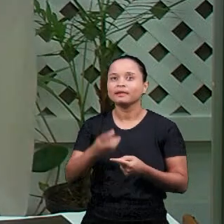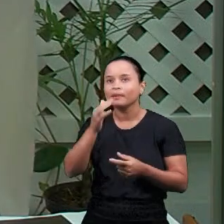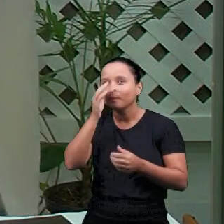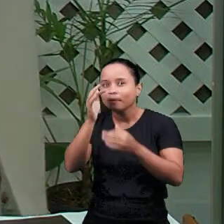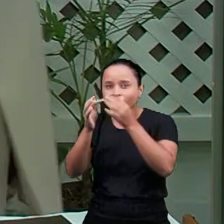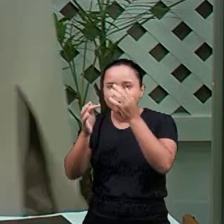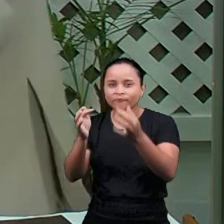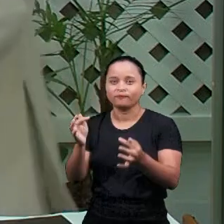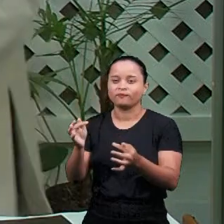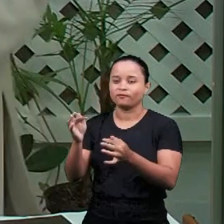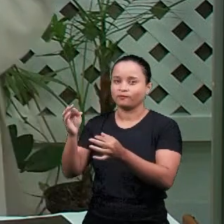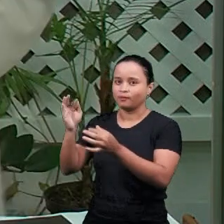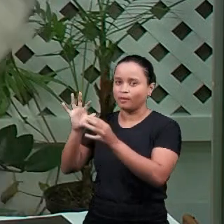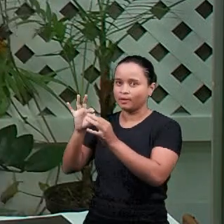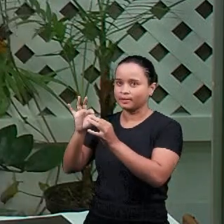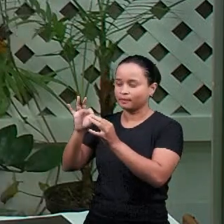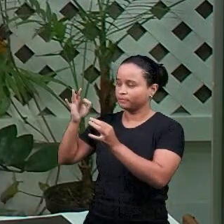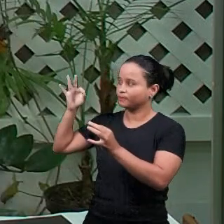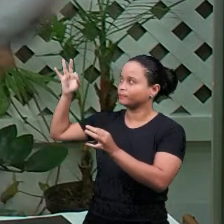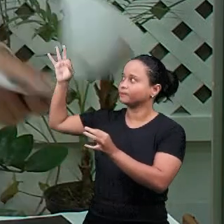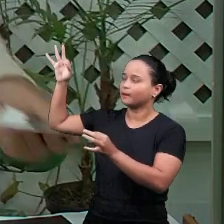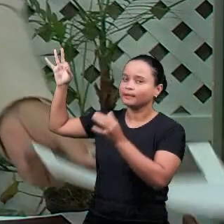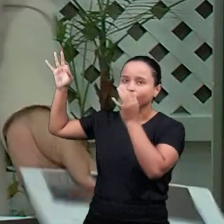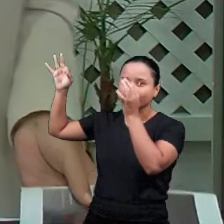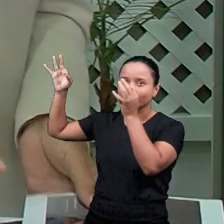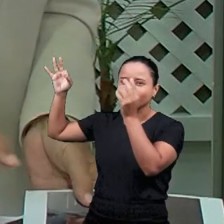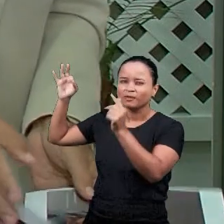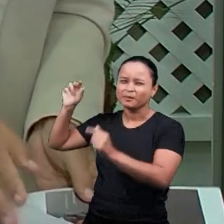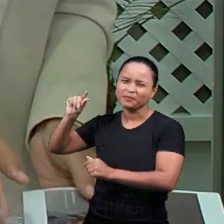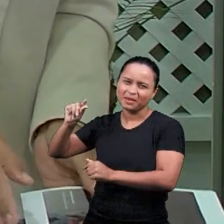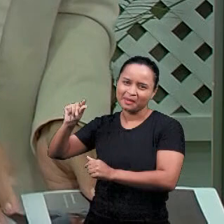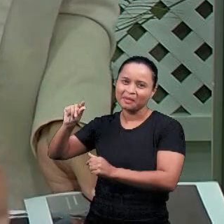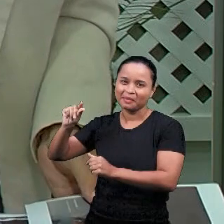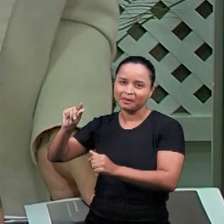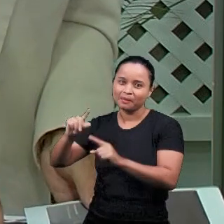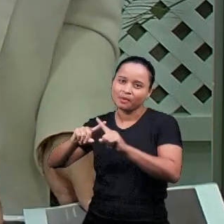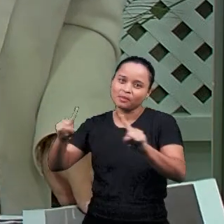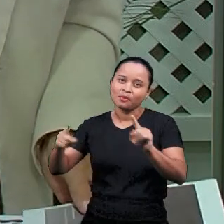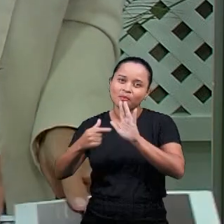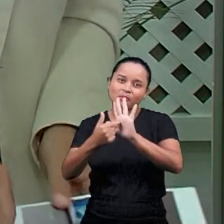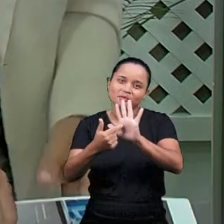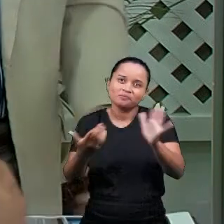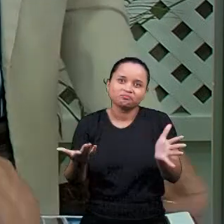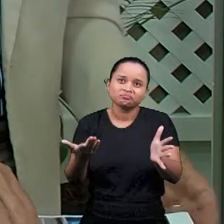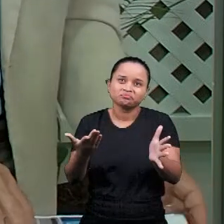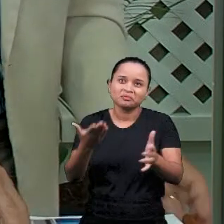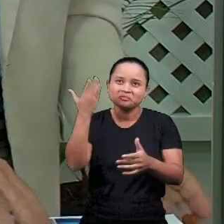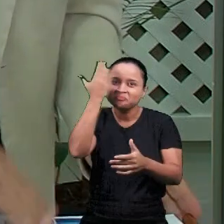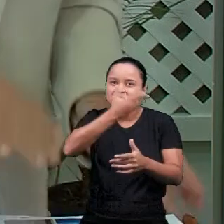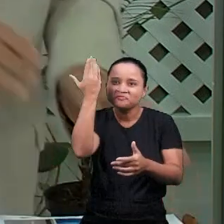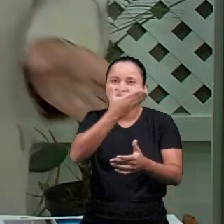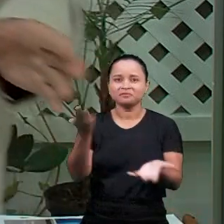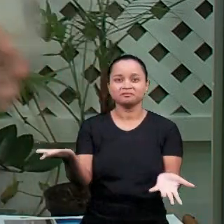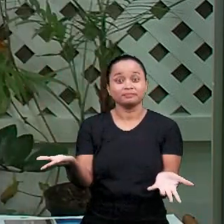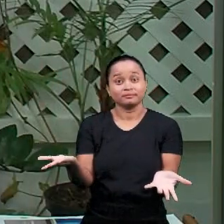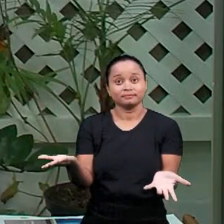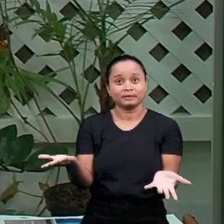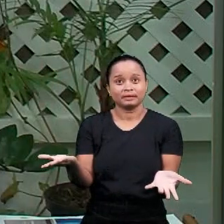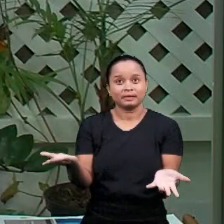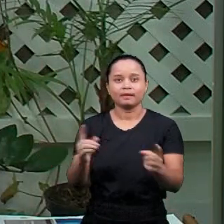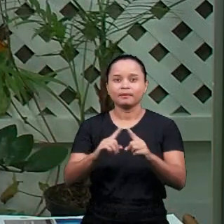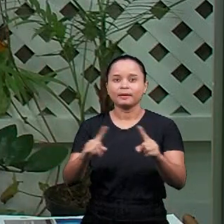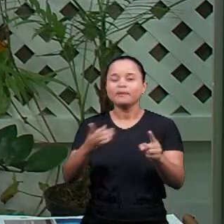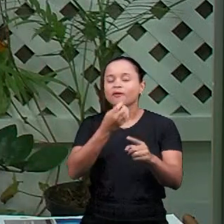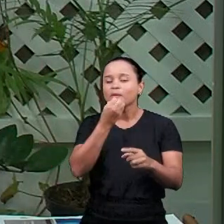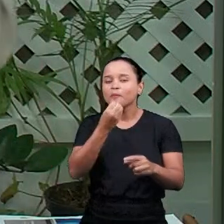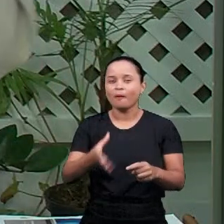cette plante ici. C'est un détail. Bon, de toute manière, vous avez note 10, hein, les